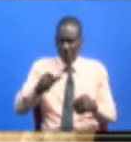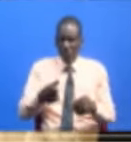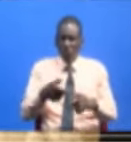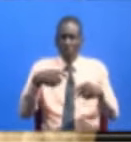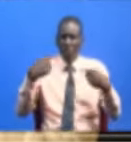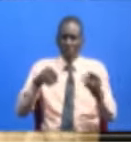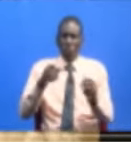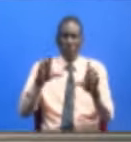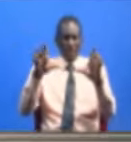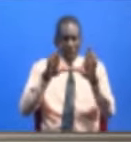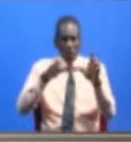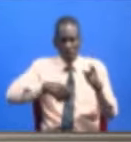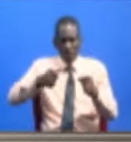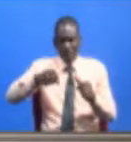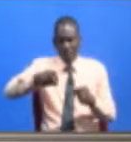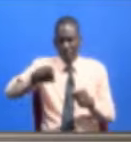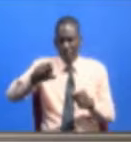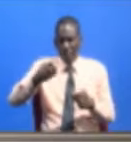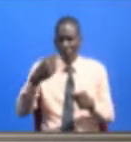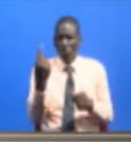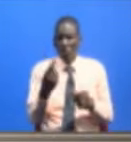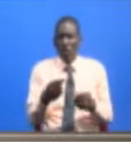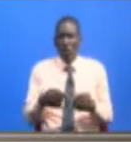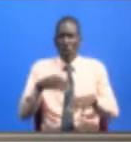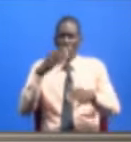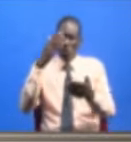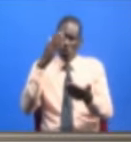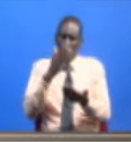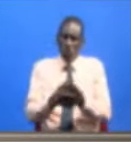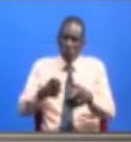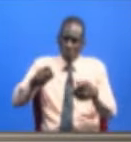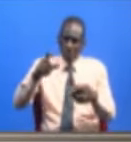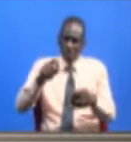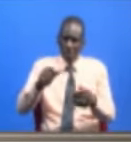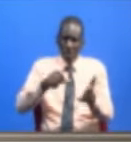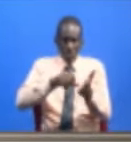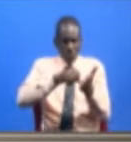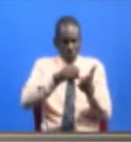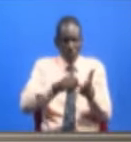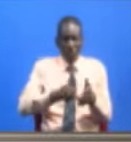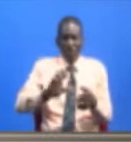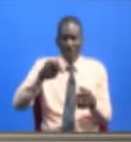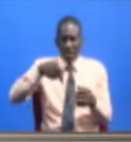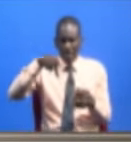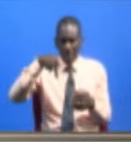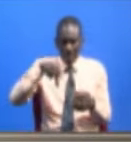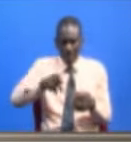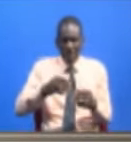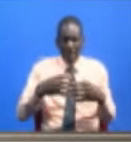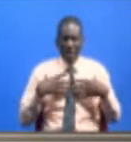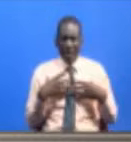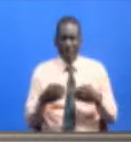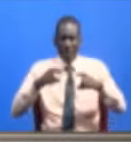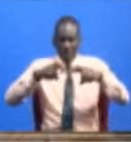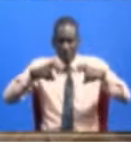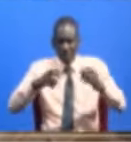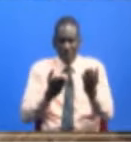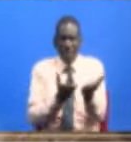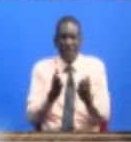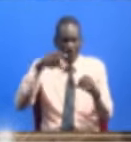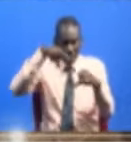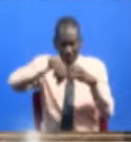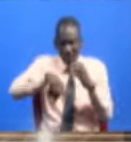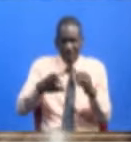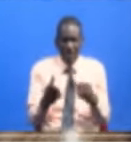pekee. Mbegu zilizo halali zina nembo ya Kenya Plant Health Inspection Service ndani ya